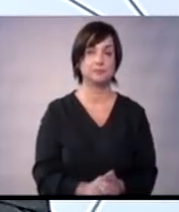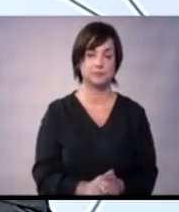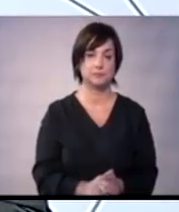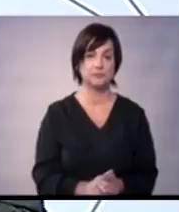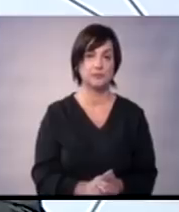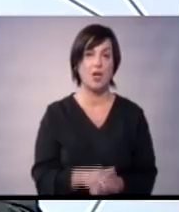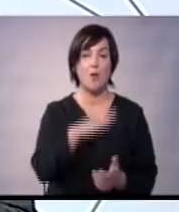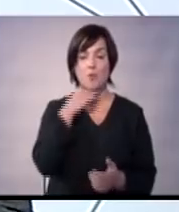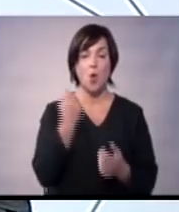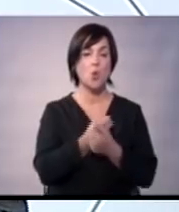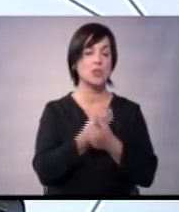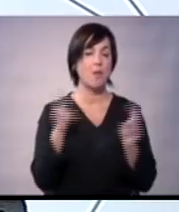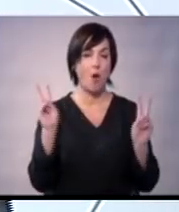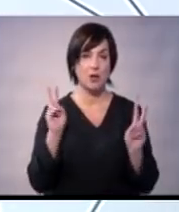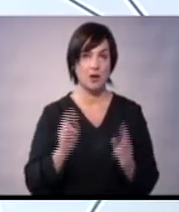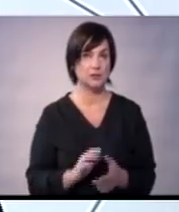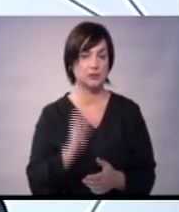Да, ефте демократски.